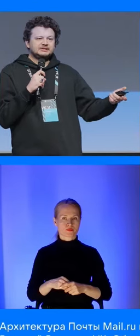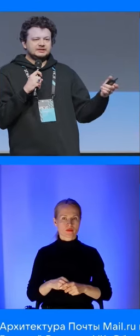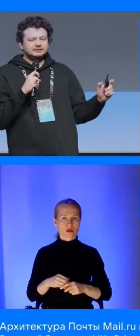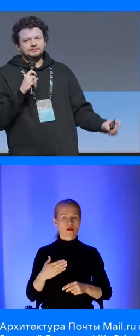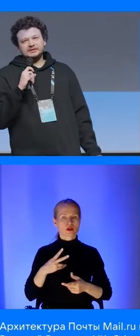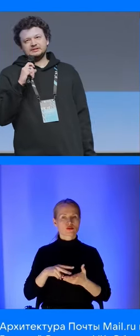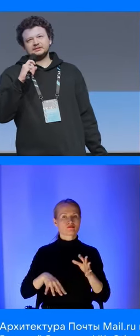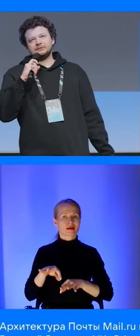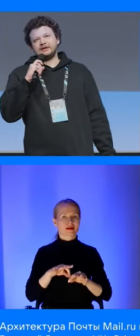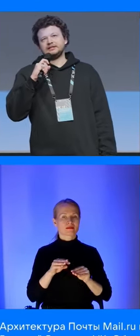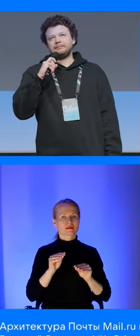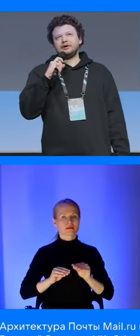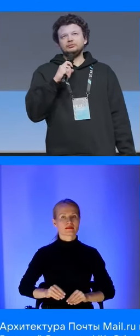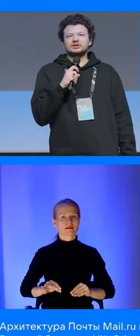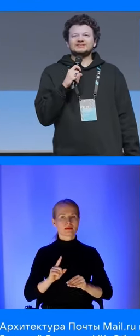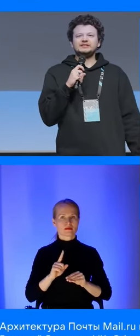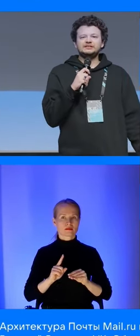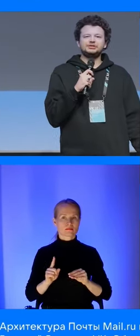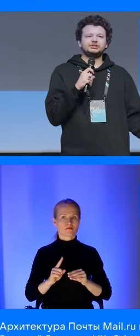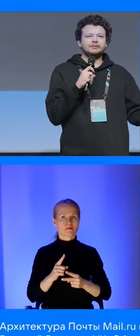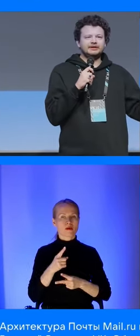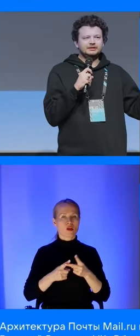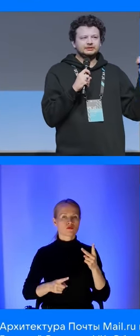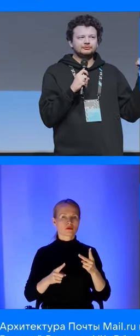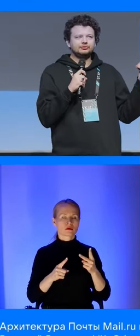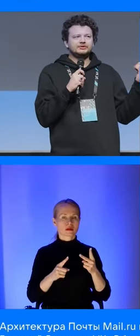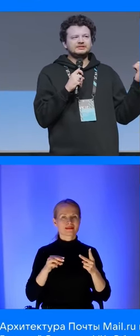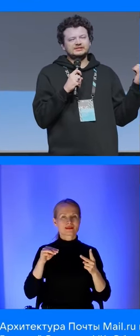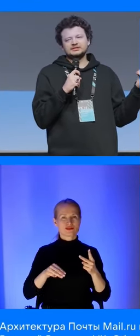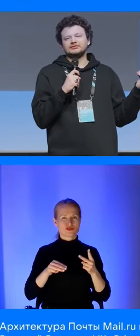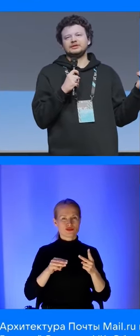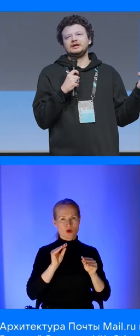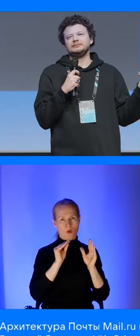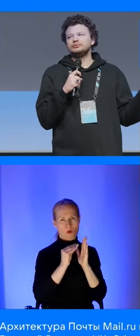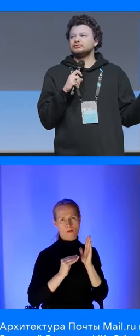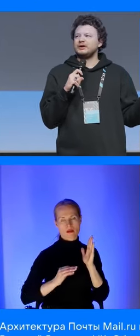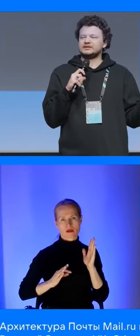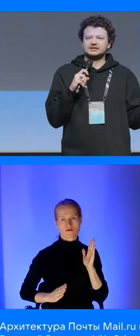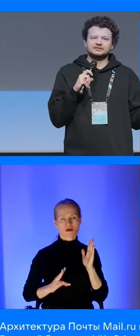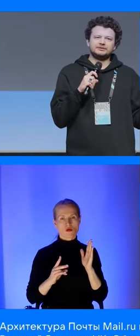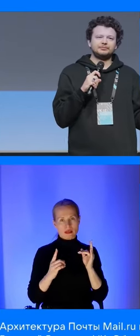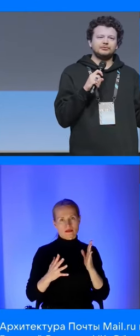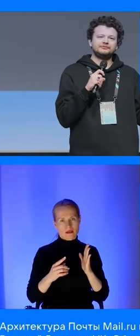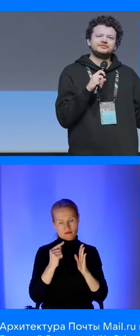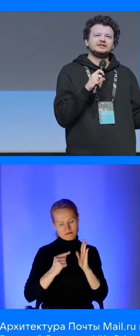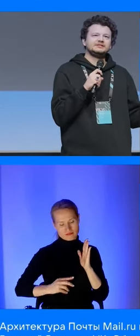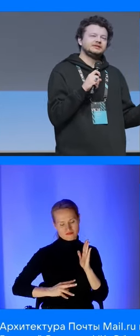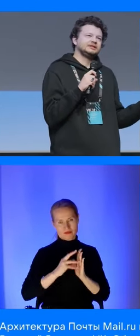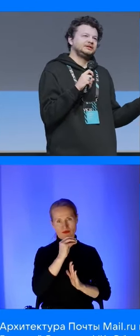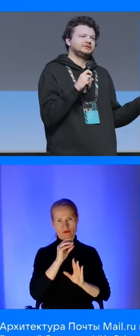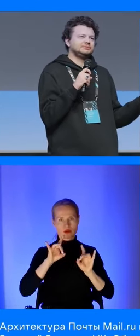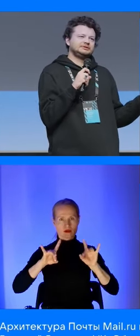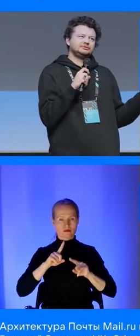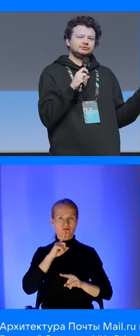Наш проект состоит из порядка 1500 компонентов, но, естественно, я не буду вам рассказывать про все из